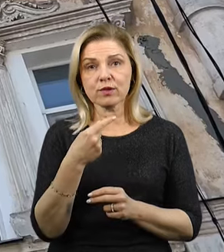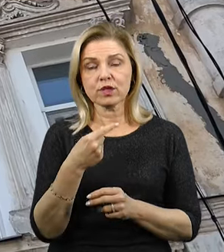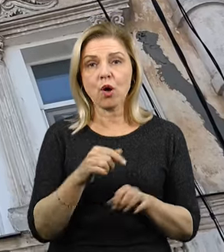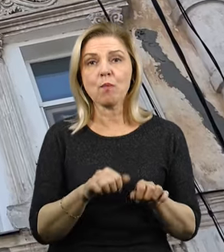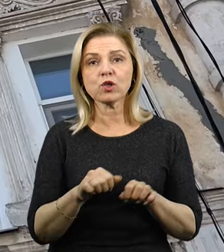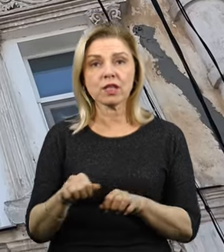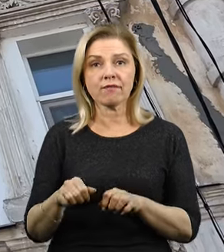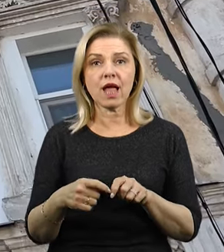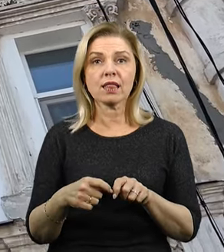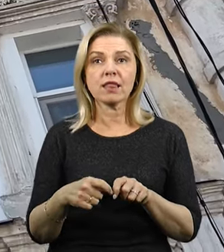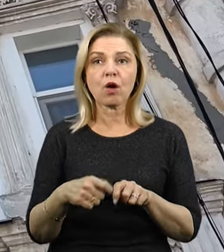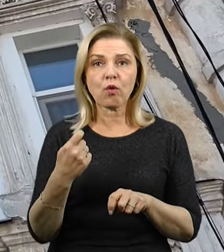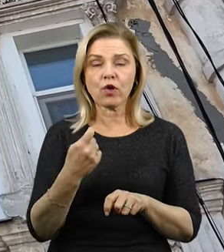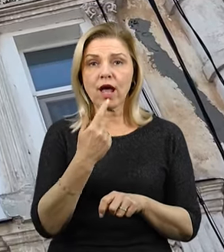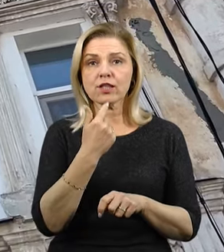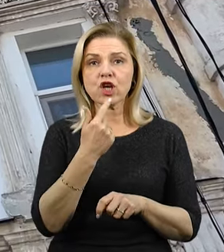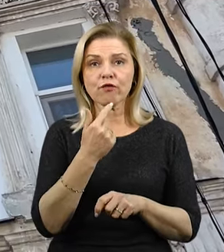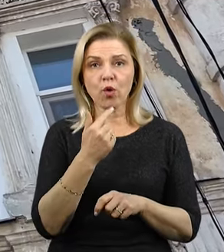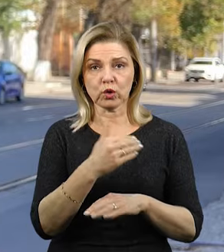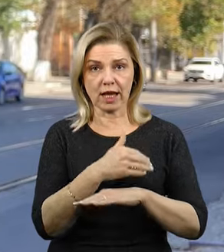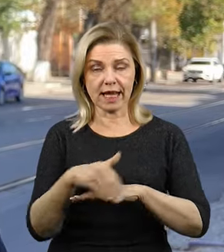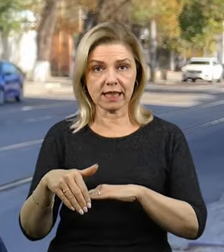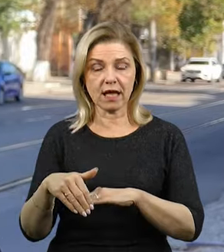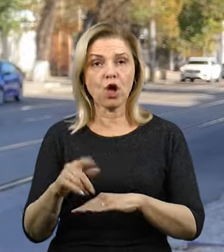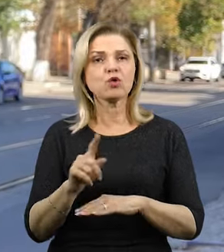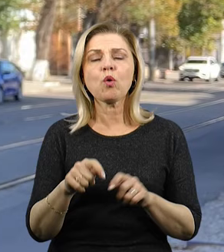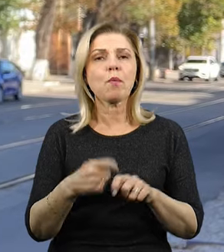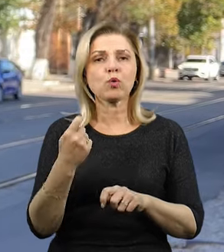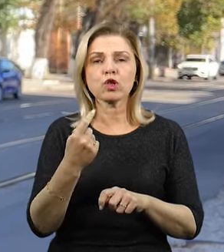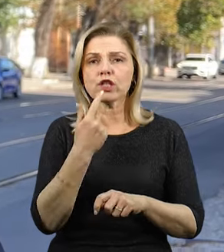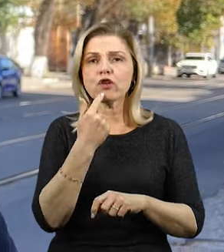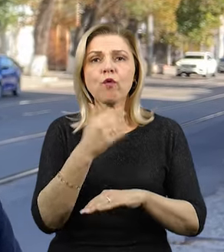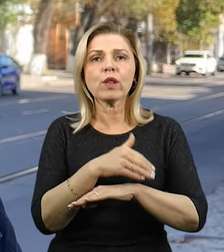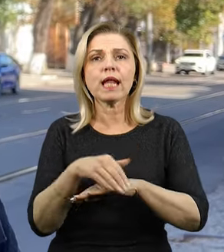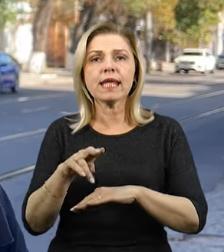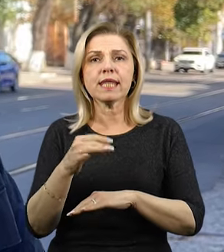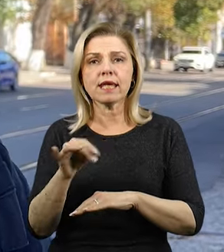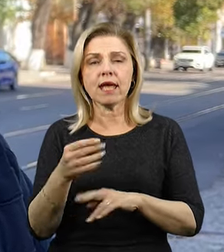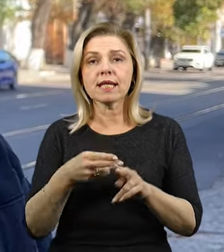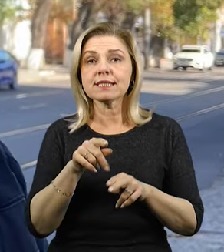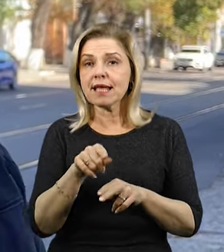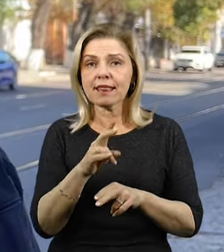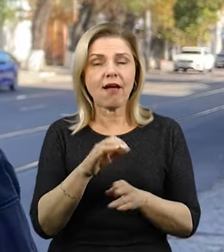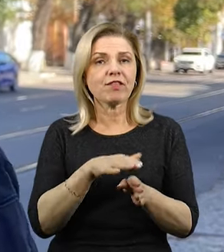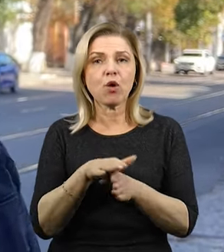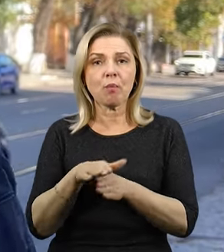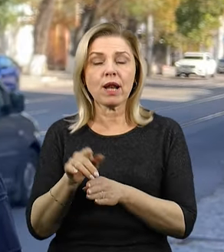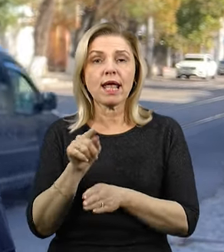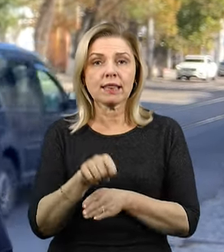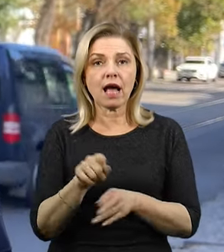можливість порушувати червоні лінії тобто поруш що таке порушення червоних ліній тобто недотримання тих